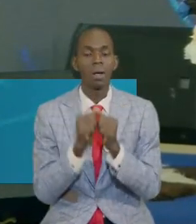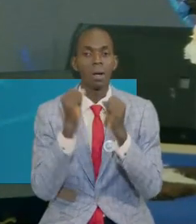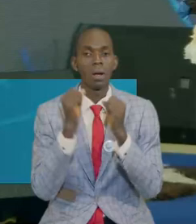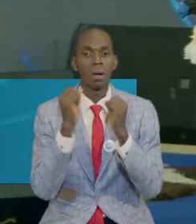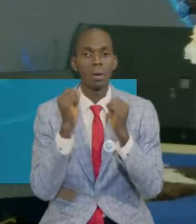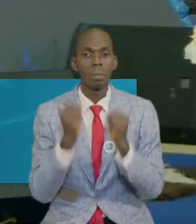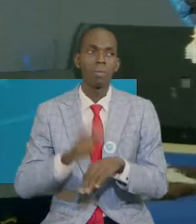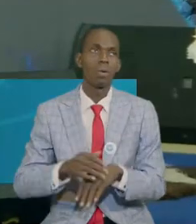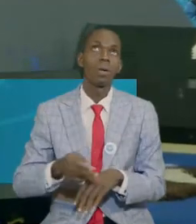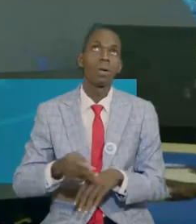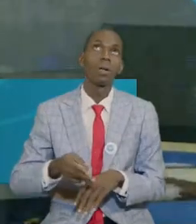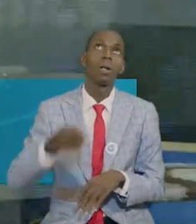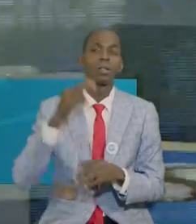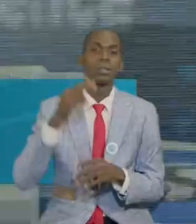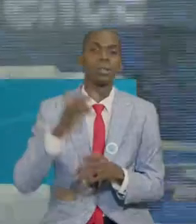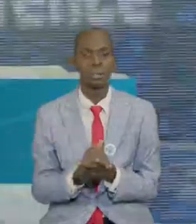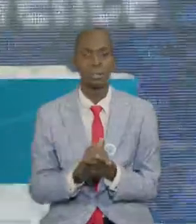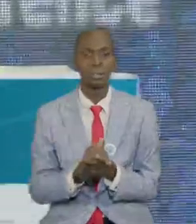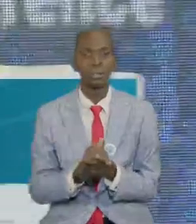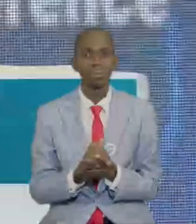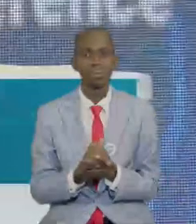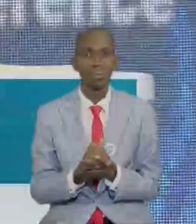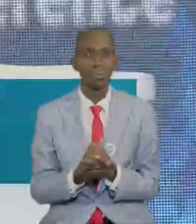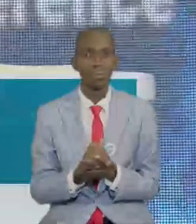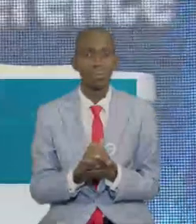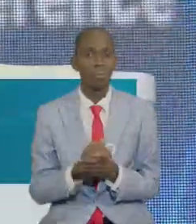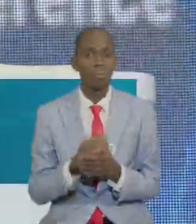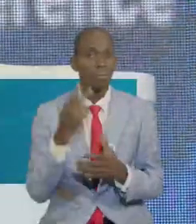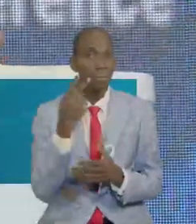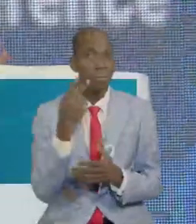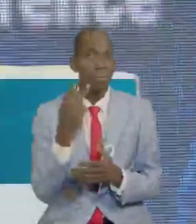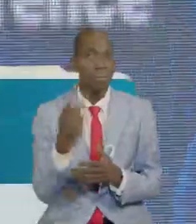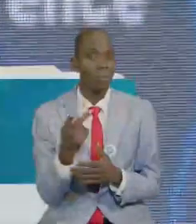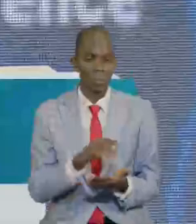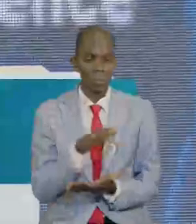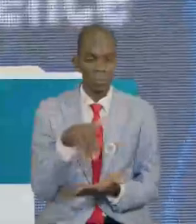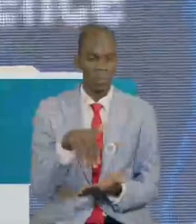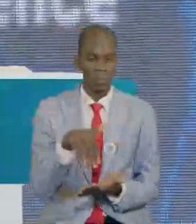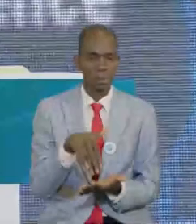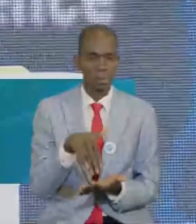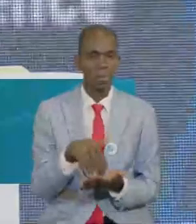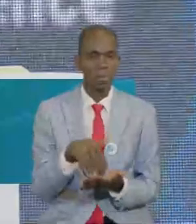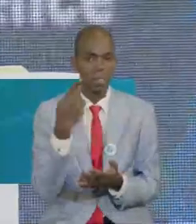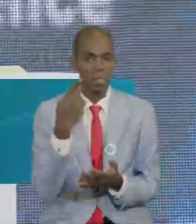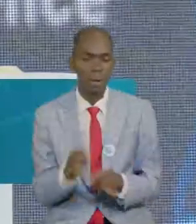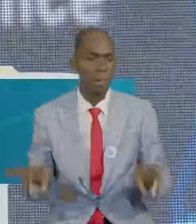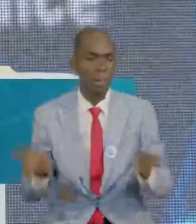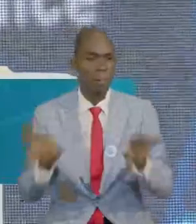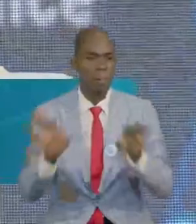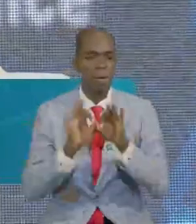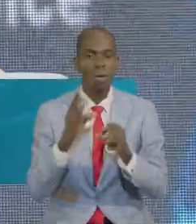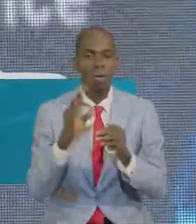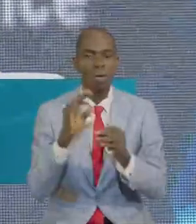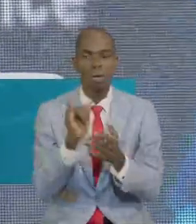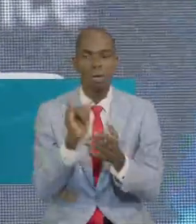high. Jusqu'à ce que vous soyez revêtus de la puissance d'en haut. You see the center and you see the importance of that verse is the